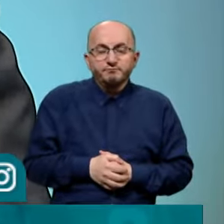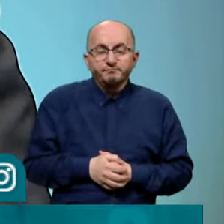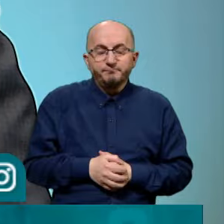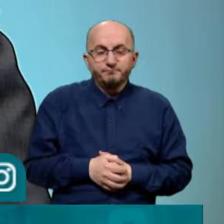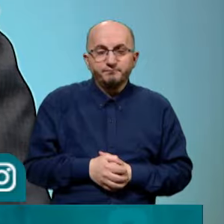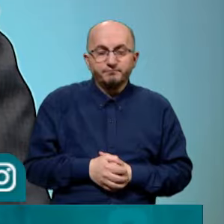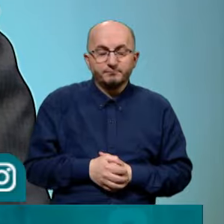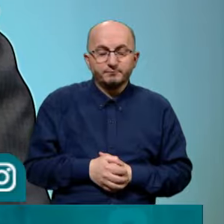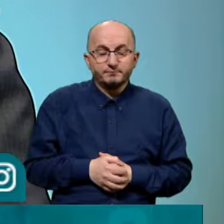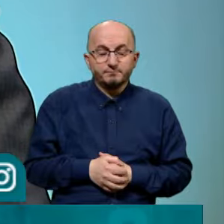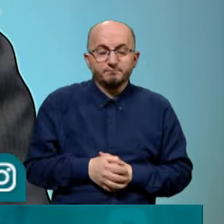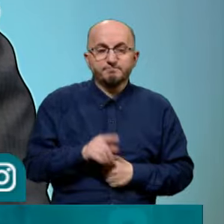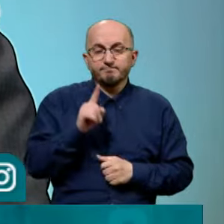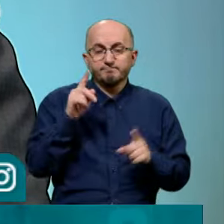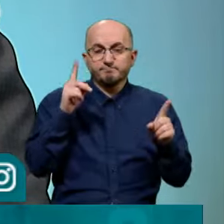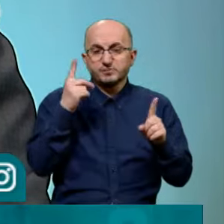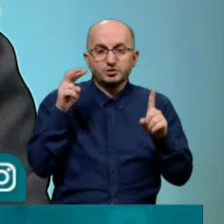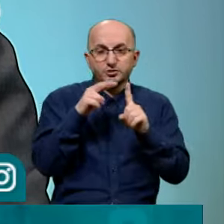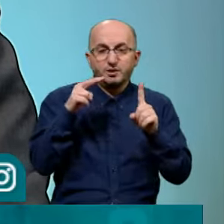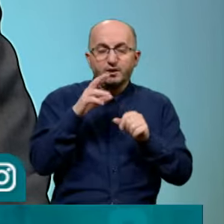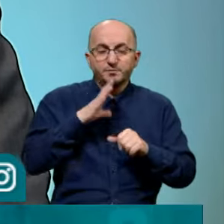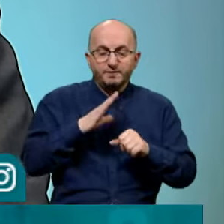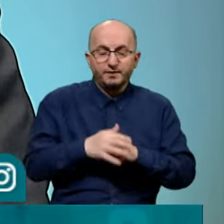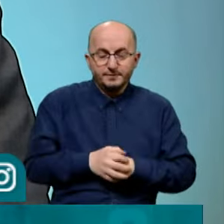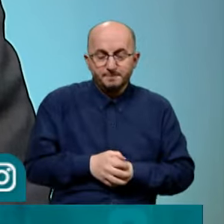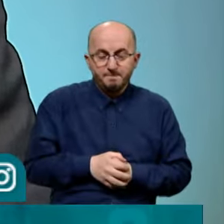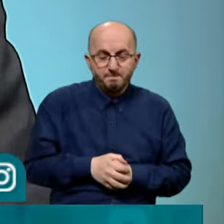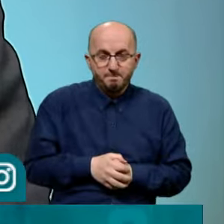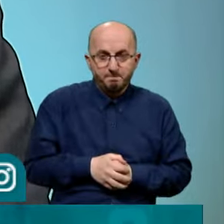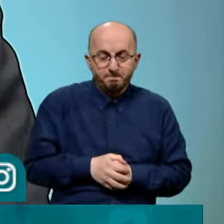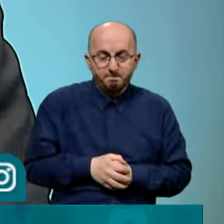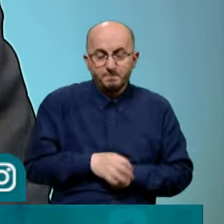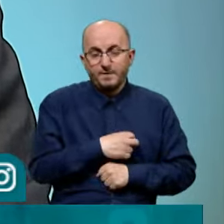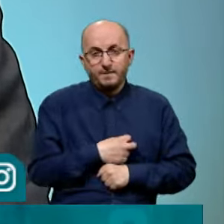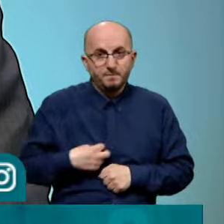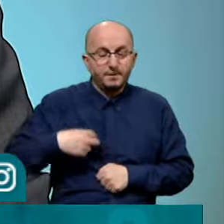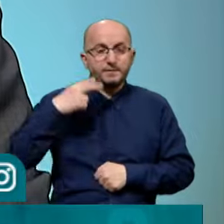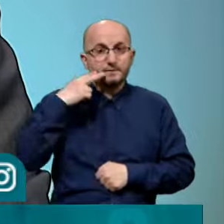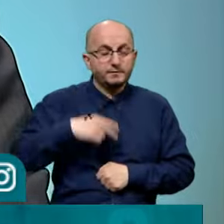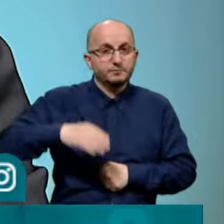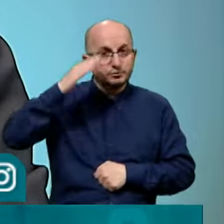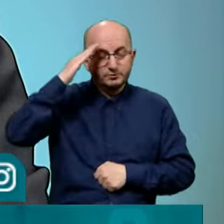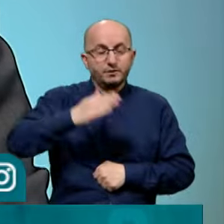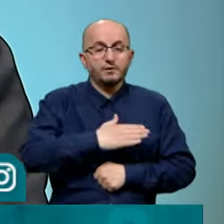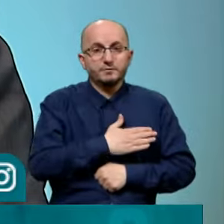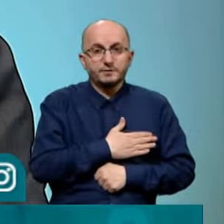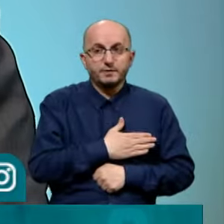Hatim diye bir sahabimiz var radıyallahu anh. Diyor ki Peygamber aleyhissalatü vesselam